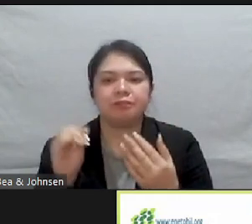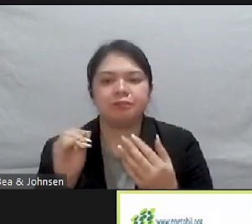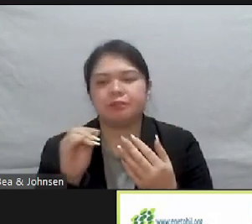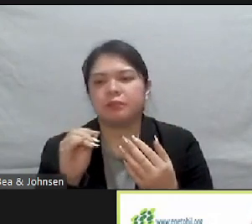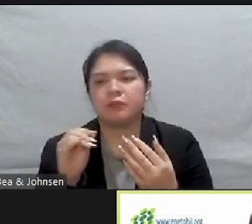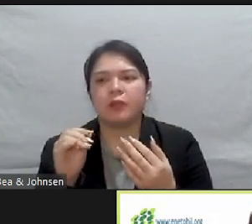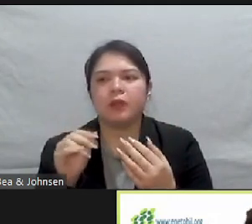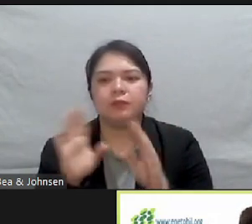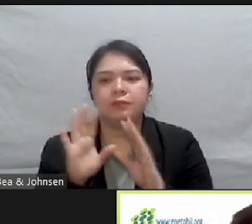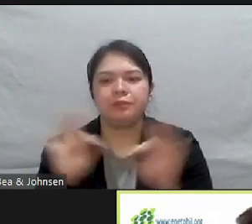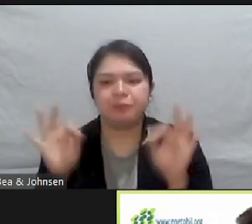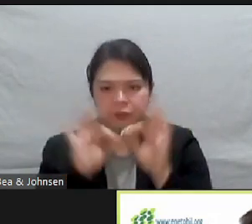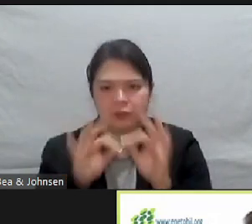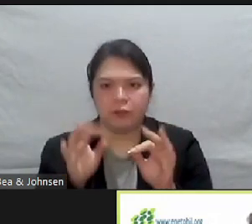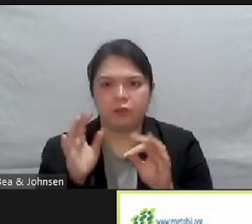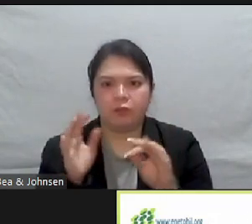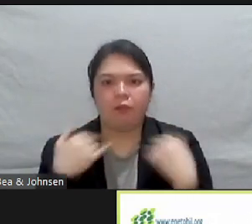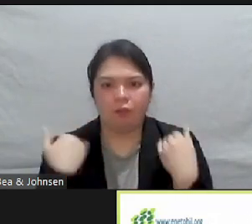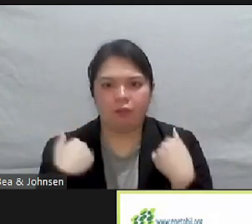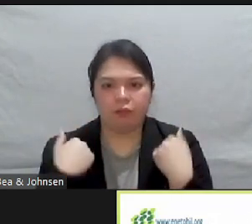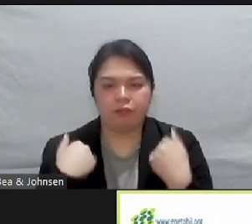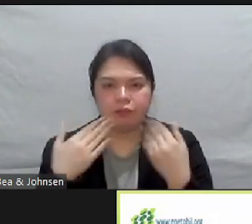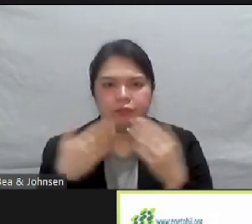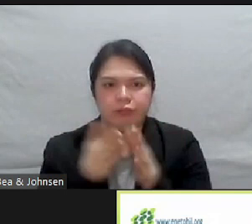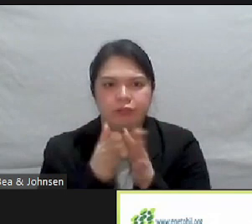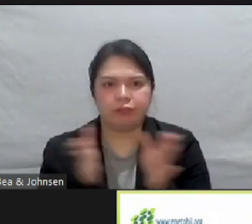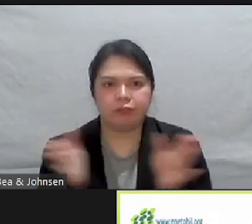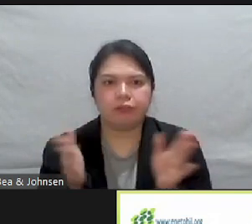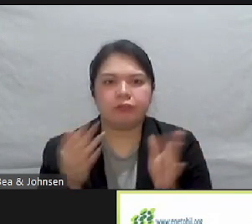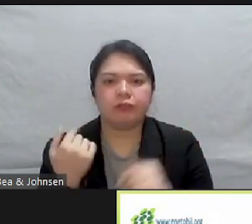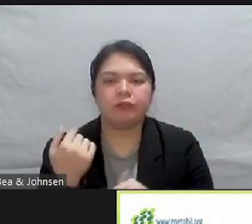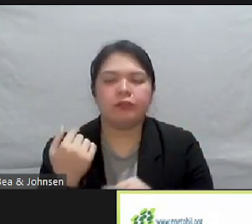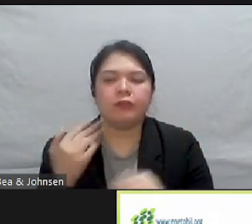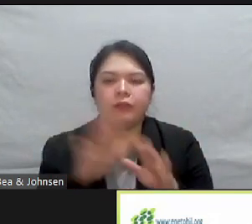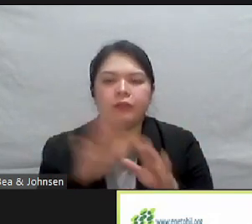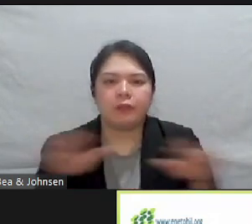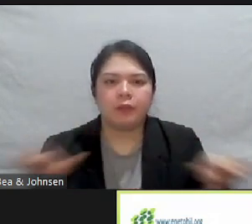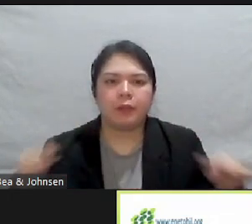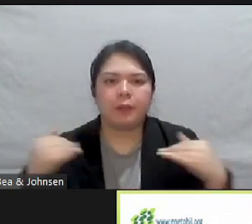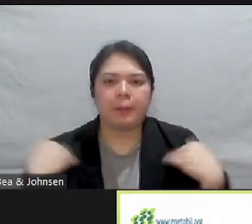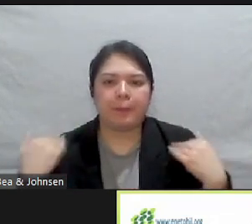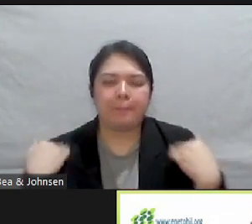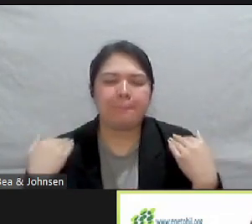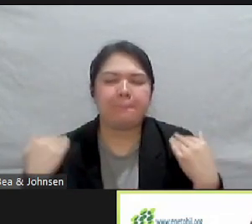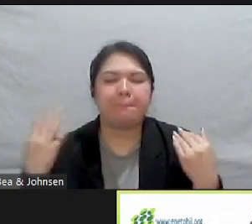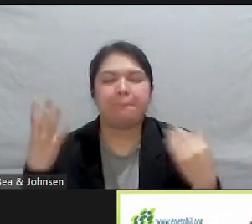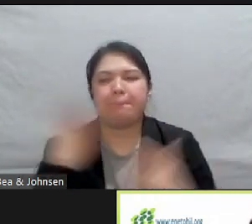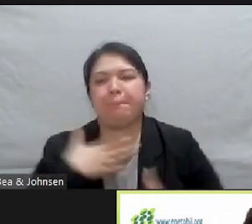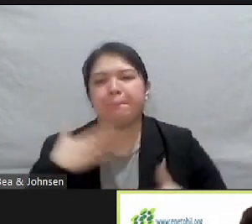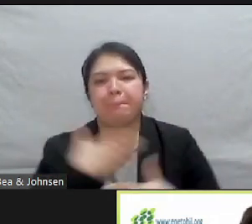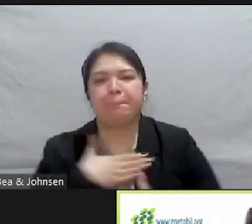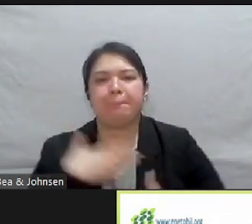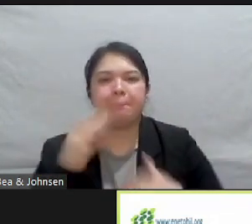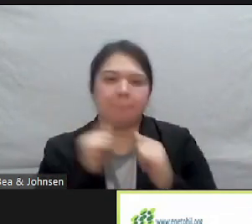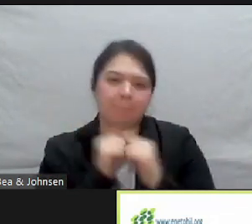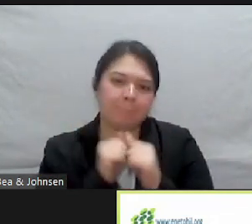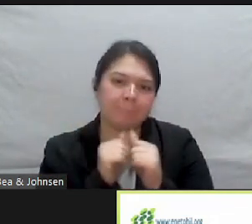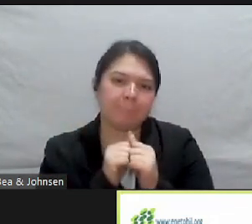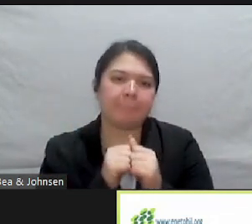kabataan. Kabataan in general, no? The children and youth in general. Kaya nakakatuwa na nandito yung mga kalambag, they are